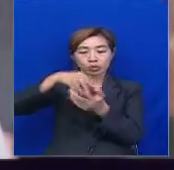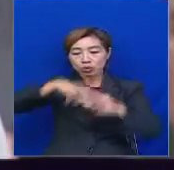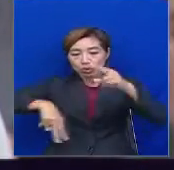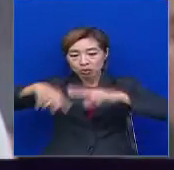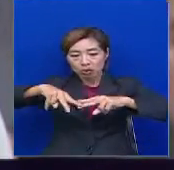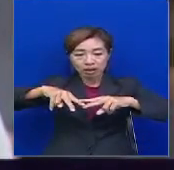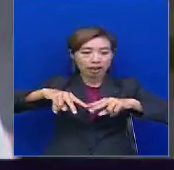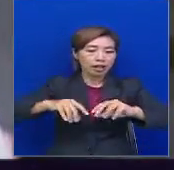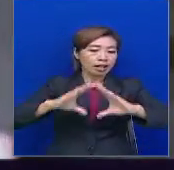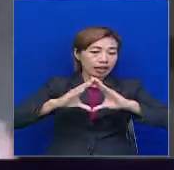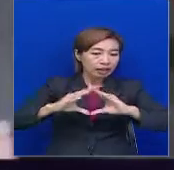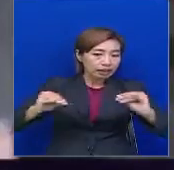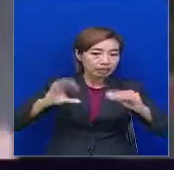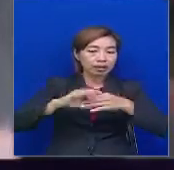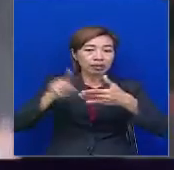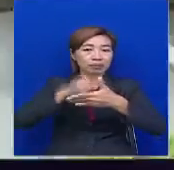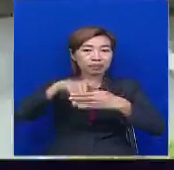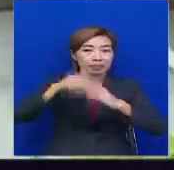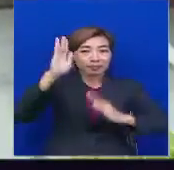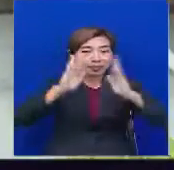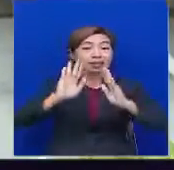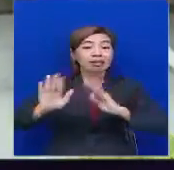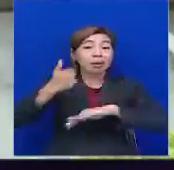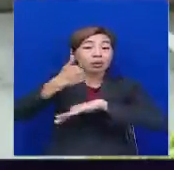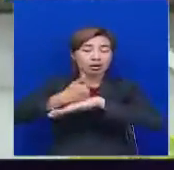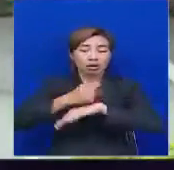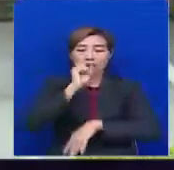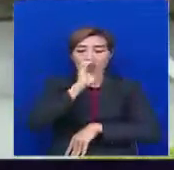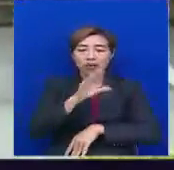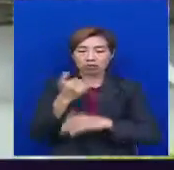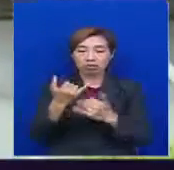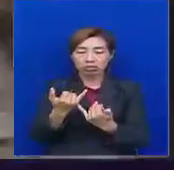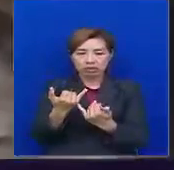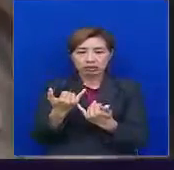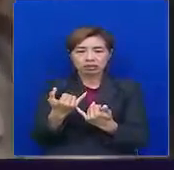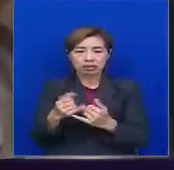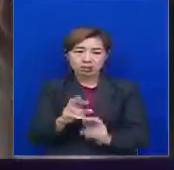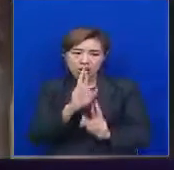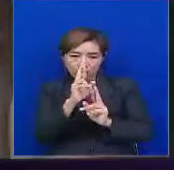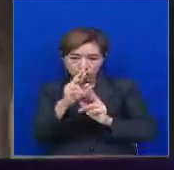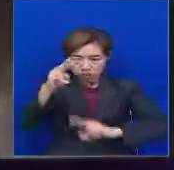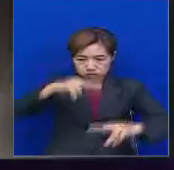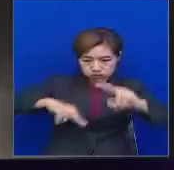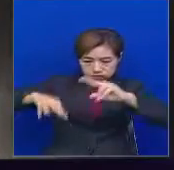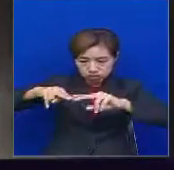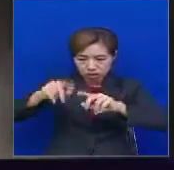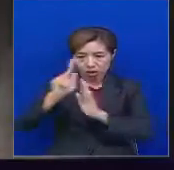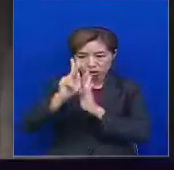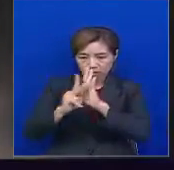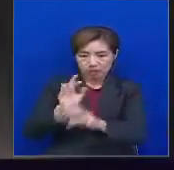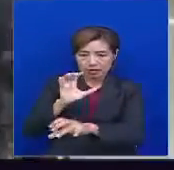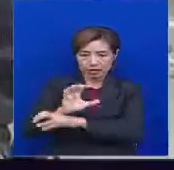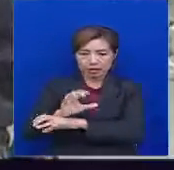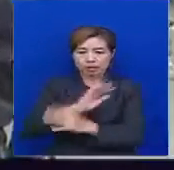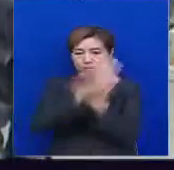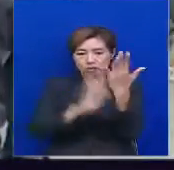สงบเรียบร้อยการออกเสียงประชามติสำนักงานตำรวจแห่งชาติระบุว่าได้มีการเฝ้าระวังและกำชับคุมเข้มในการบังคับใช้กฎหมายอย่างเต็ม